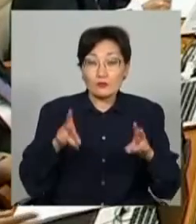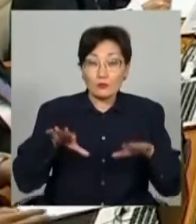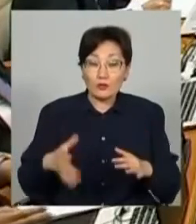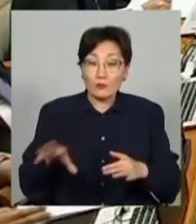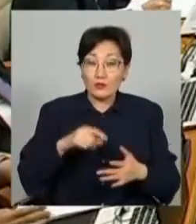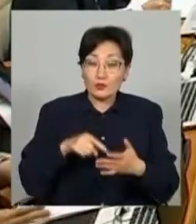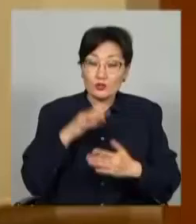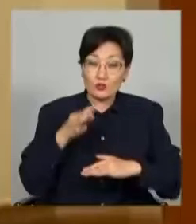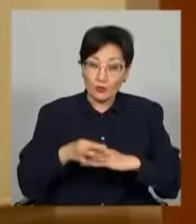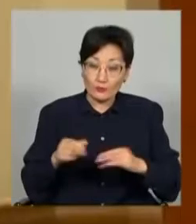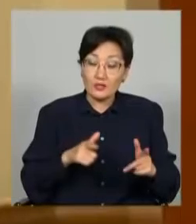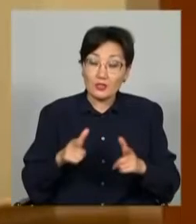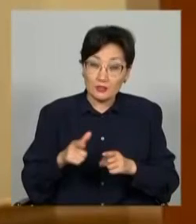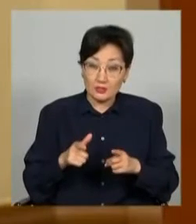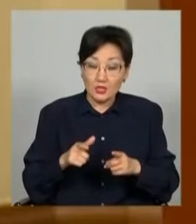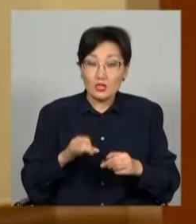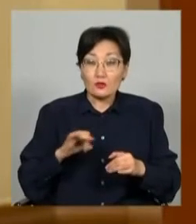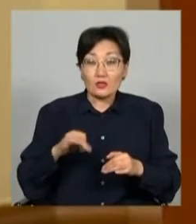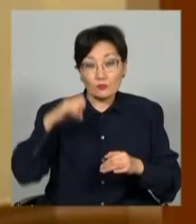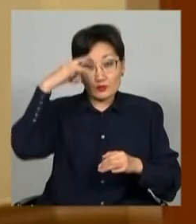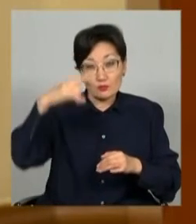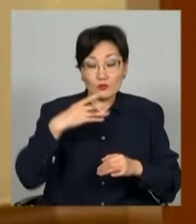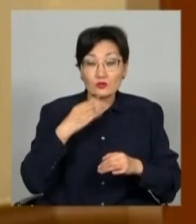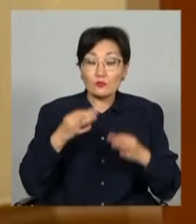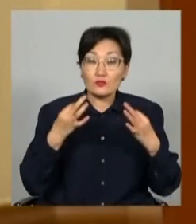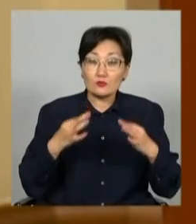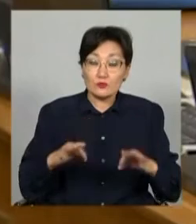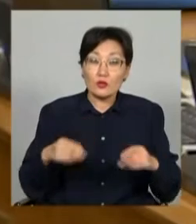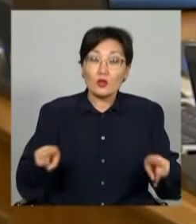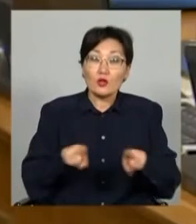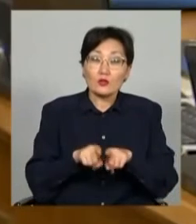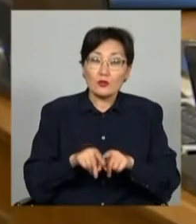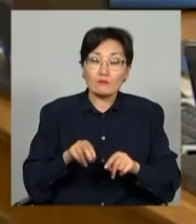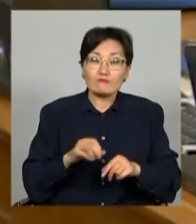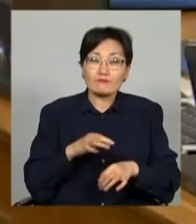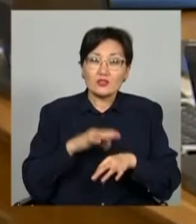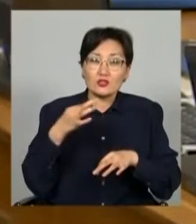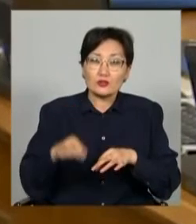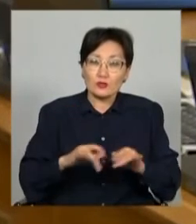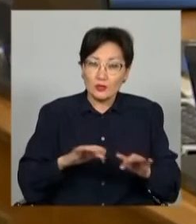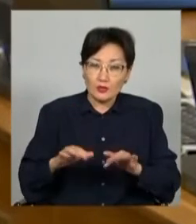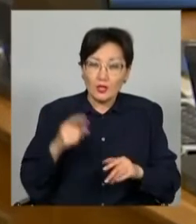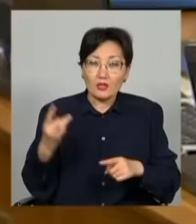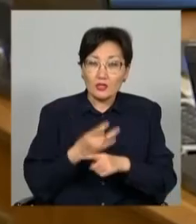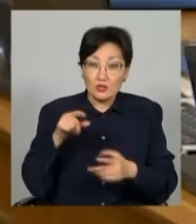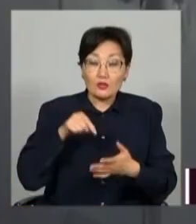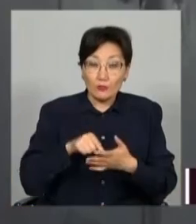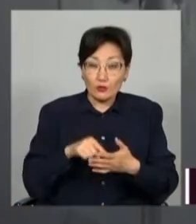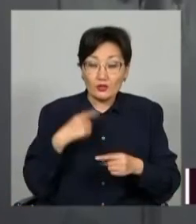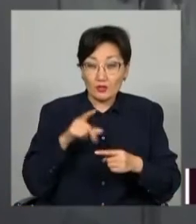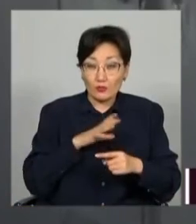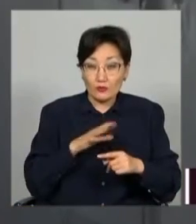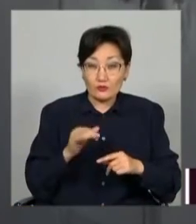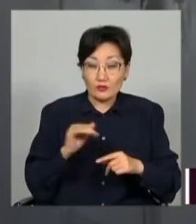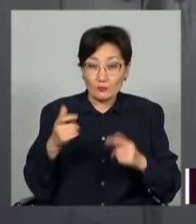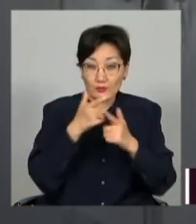барлық сұрақтарға жауап беруге дайын екенін және Қазақстан өзінің тәуелсіздігінде мұндай қатыгездікке алғаш рет тап болғанын айтты. Ресми мәлімет